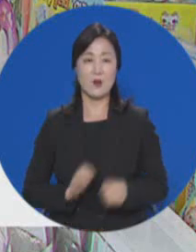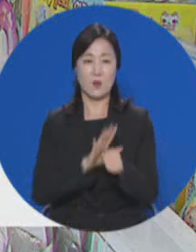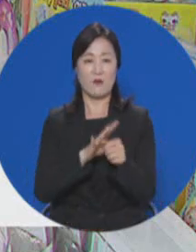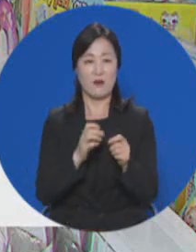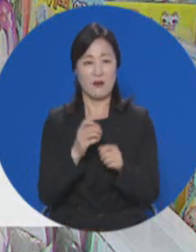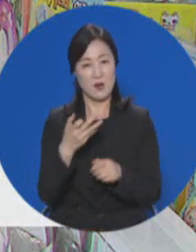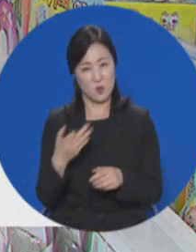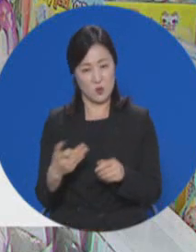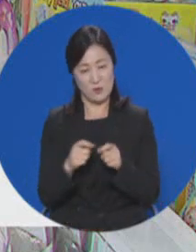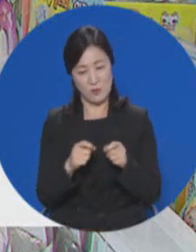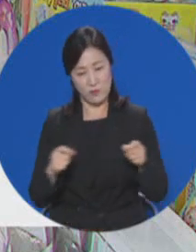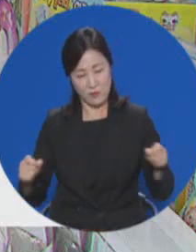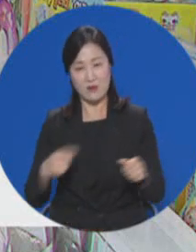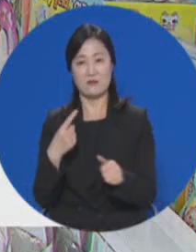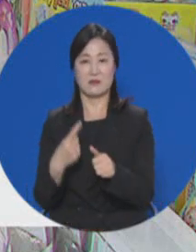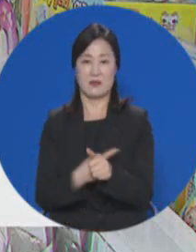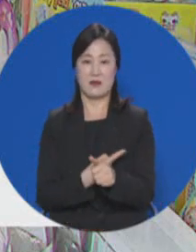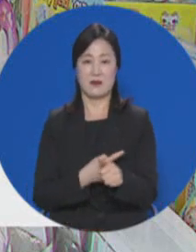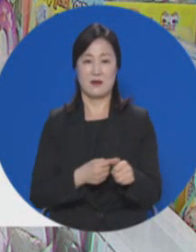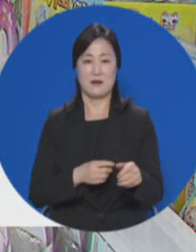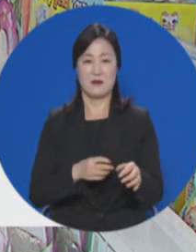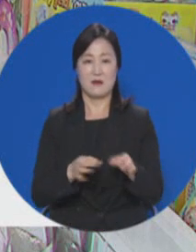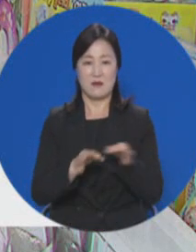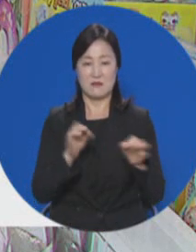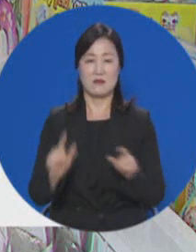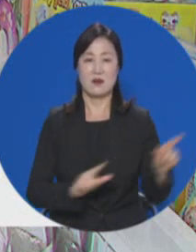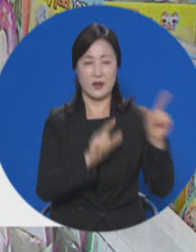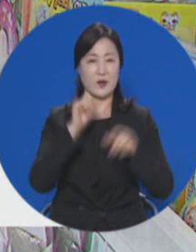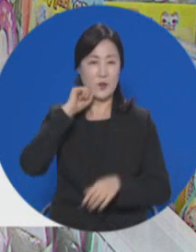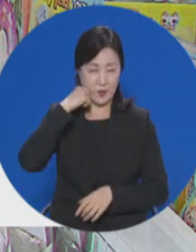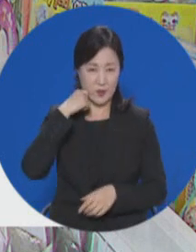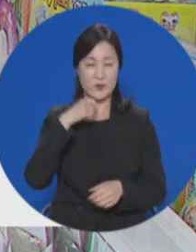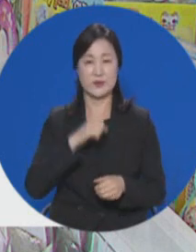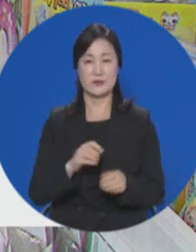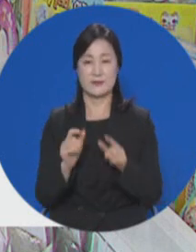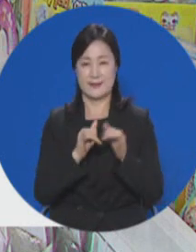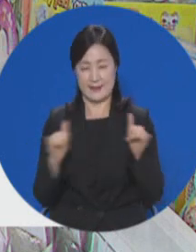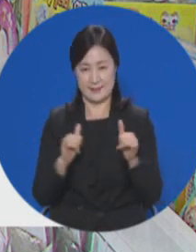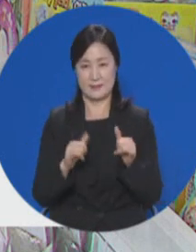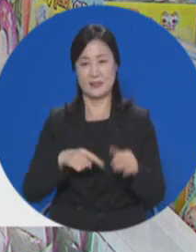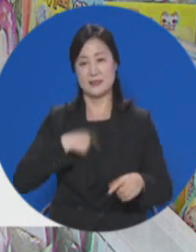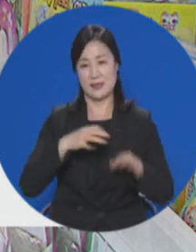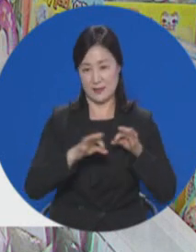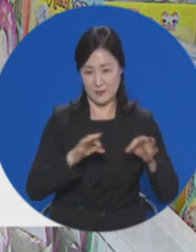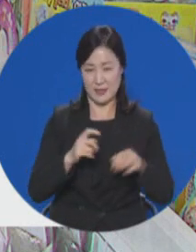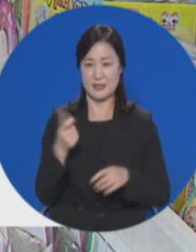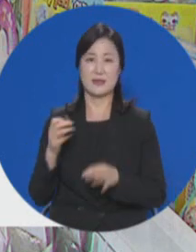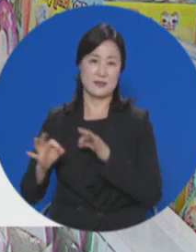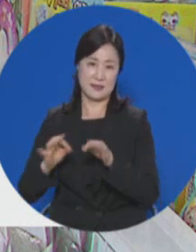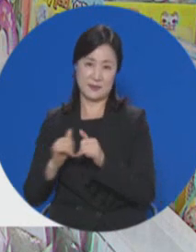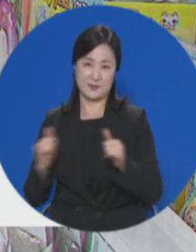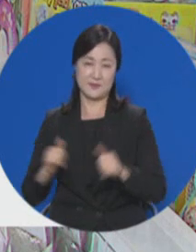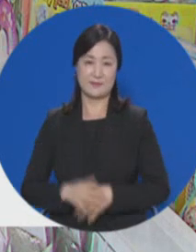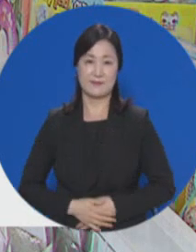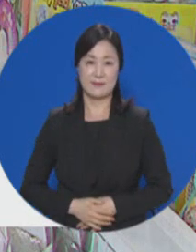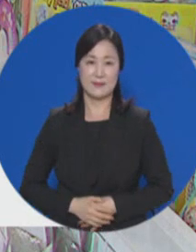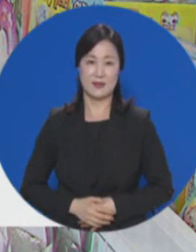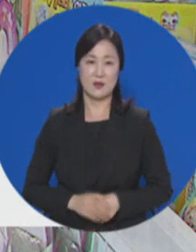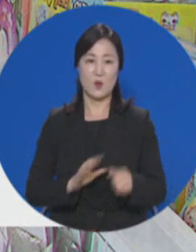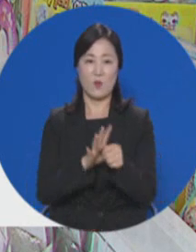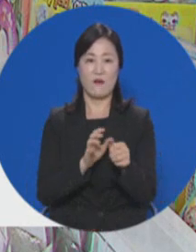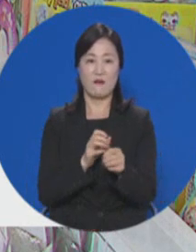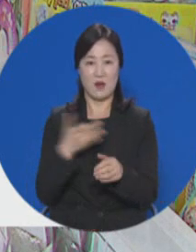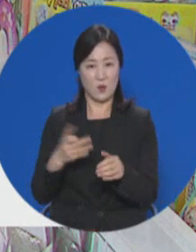코로나19가 장기화하면서 생업에 큰 타격을 입고 있는 분들, 바로 자영업자와 소상공인인데요. 코로나19를 함께